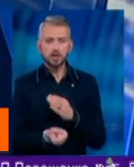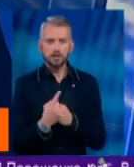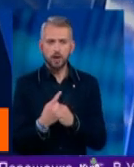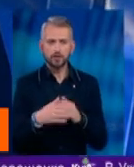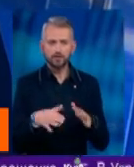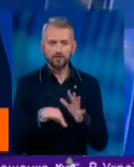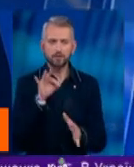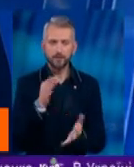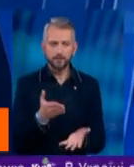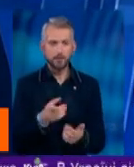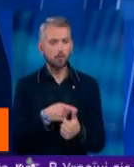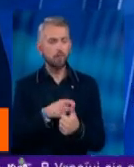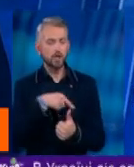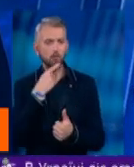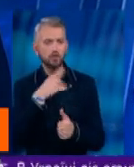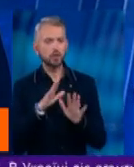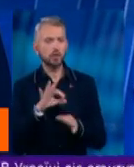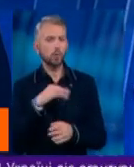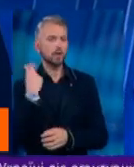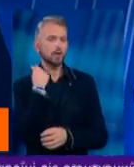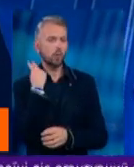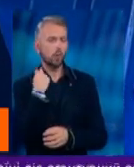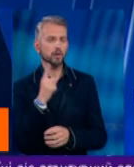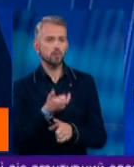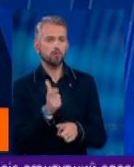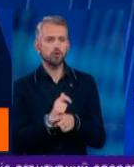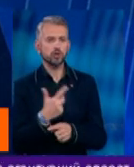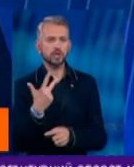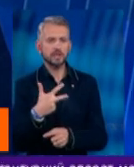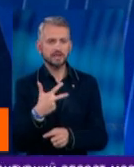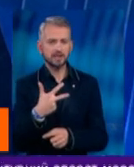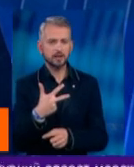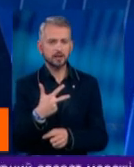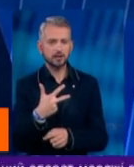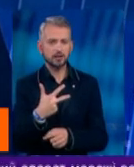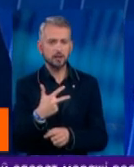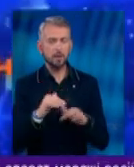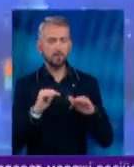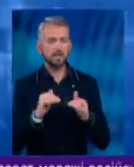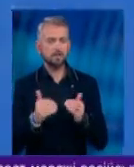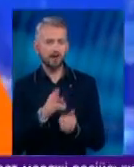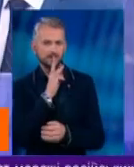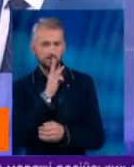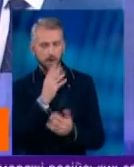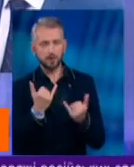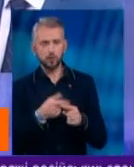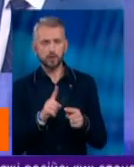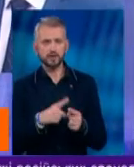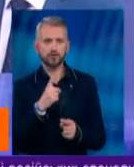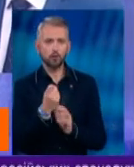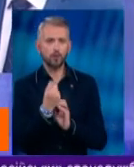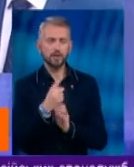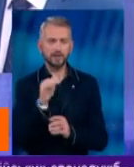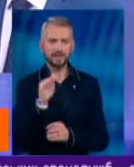варіанти. По-перше, мова йде лише про заборгованість, яка більше 30 мінімальних зарплат. На сьогодні це